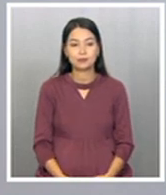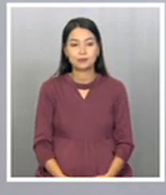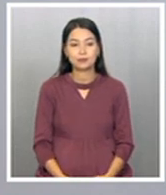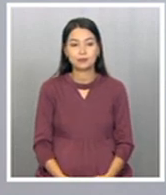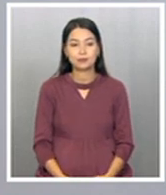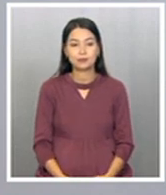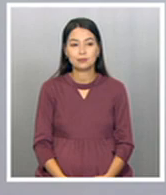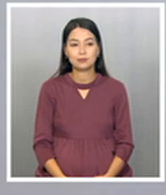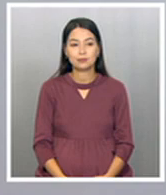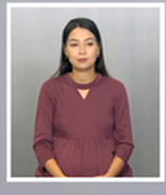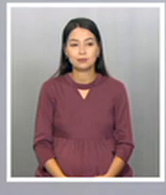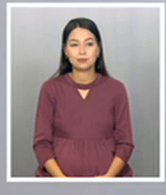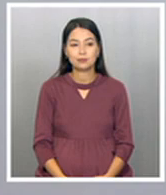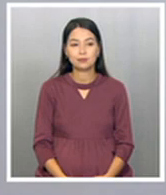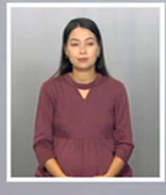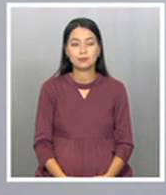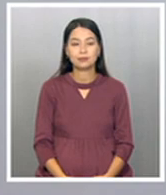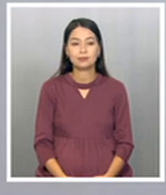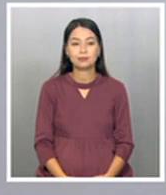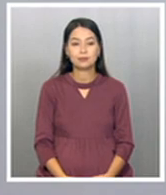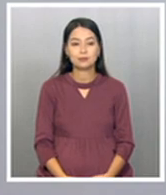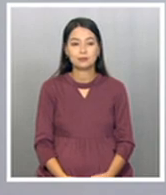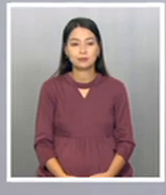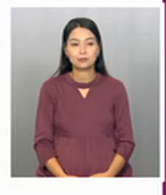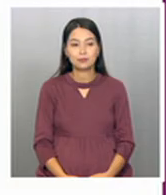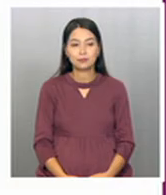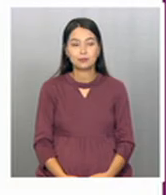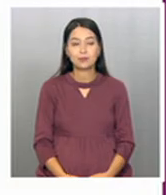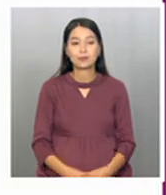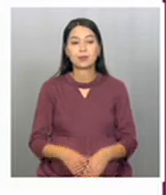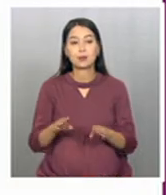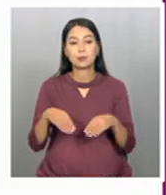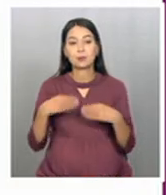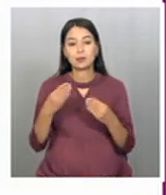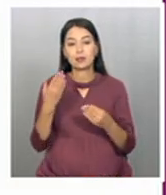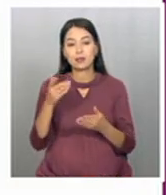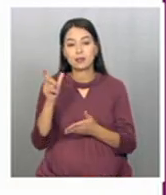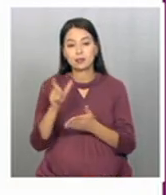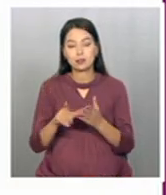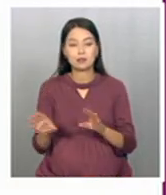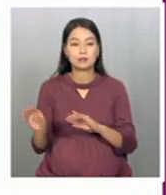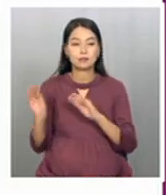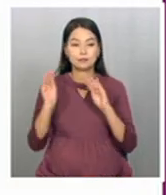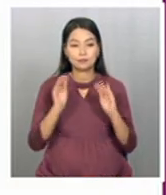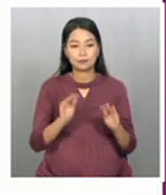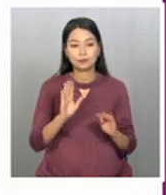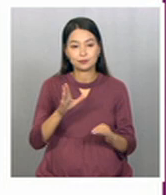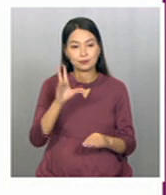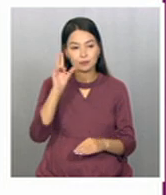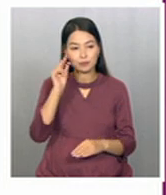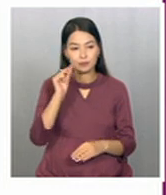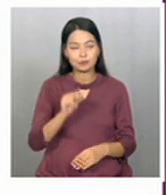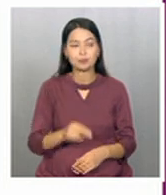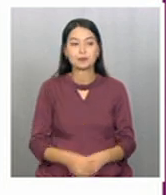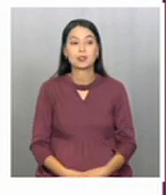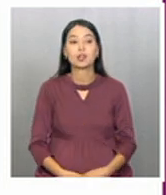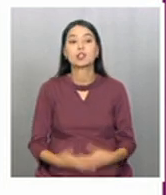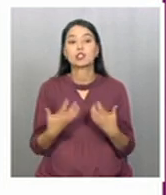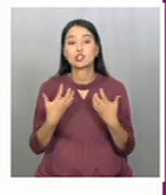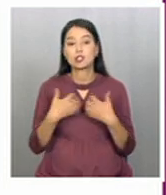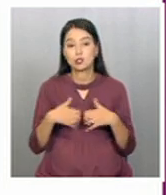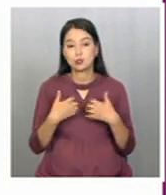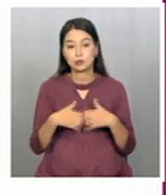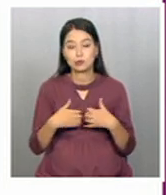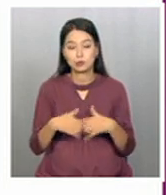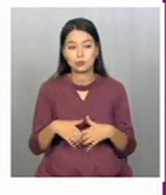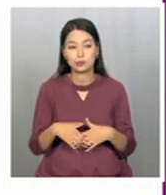нормаль вектордың координаттары керек екен. Берілген түзуден нормаль вектордың координаттарын табайық. X-і 3-ке тең,